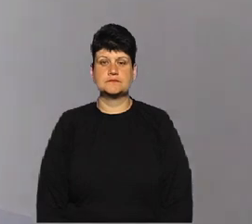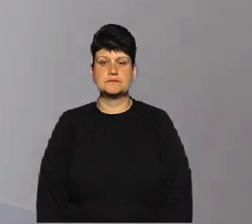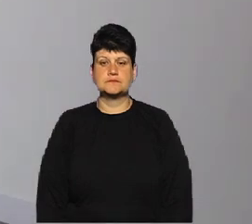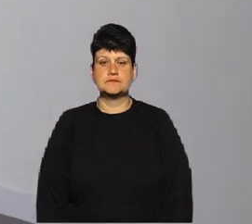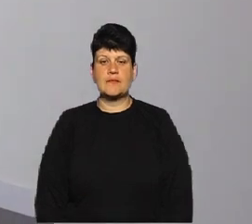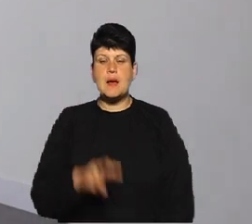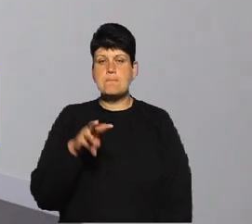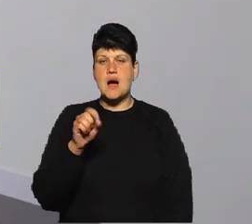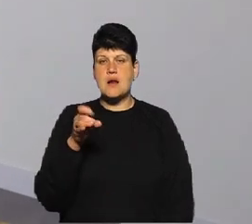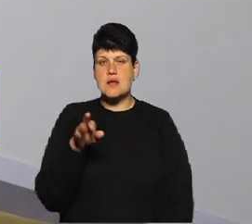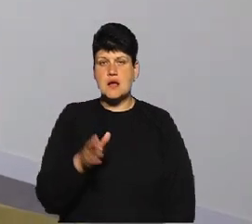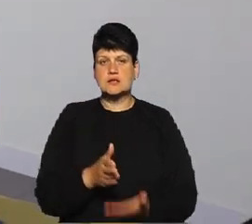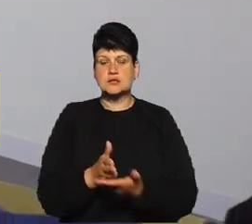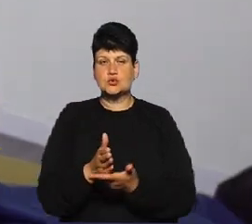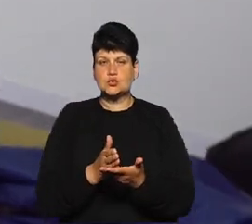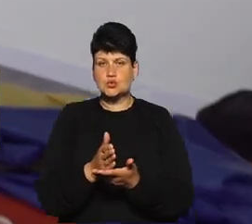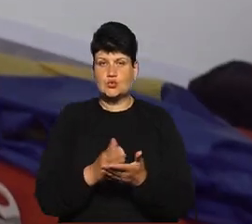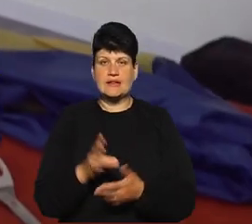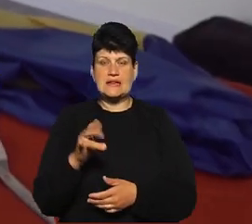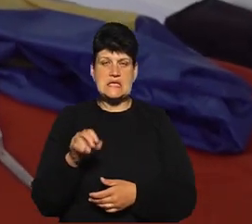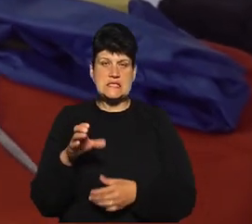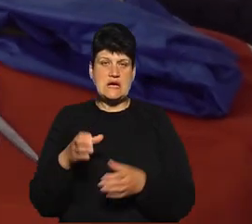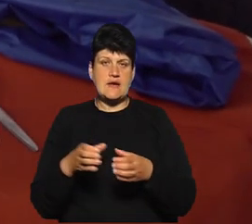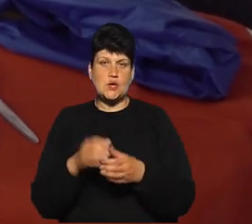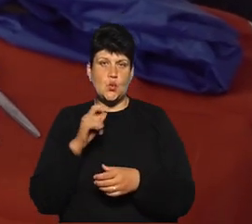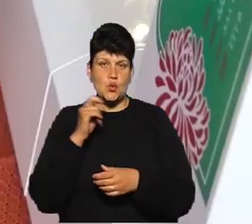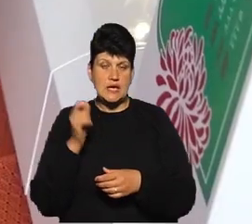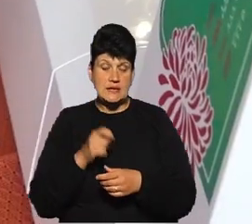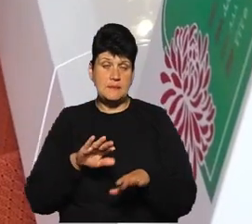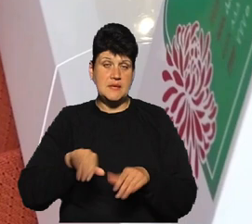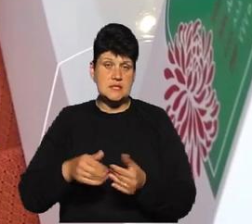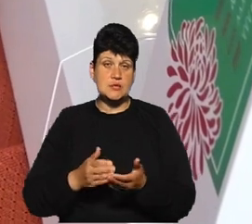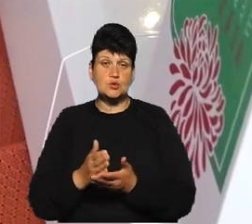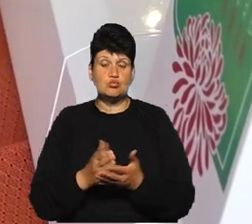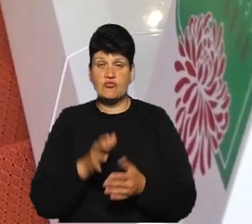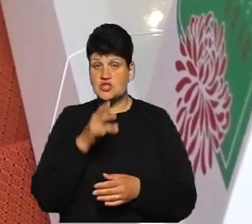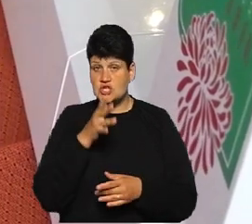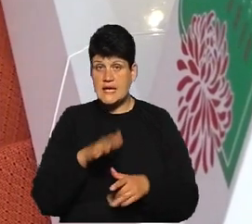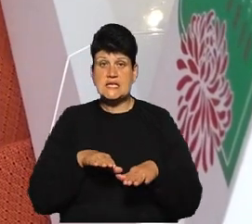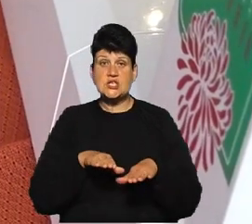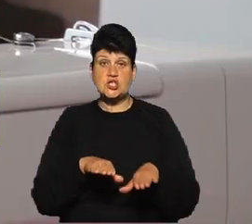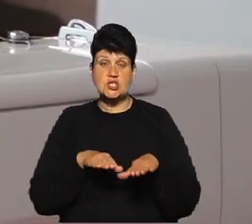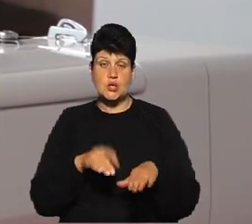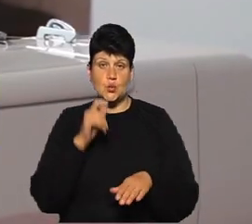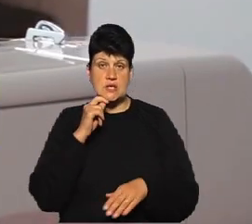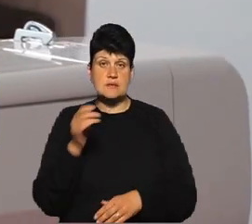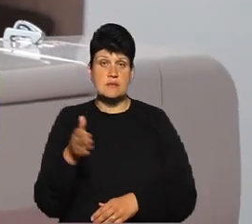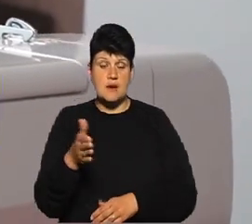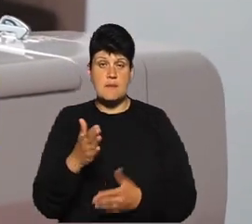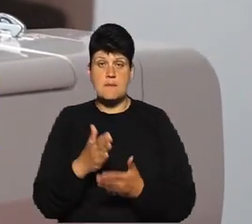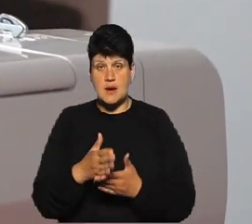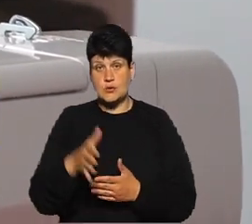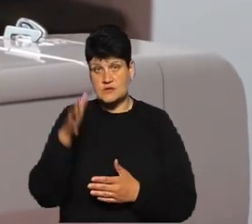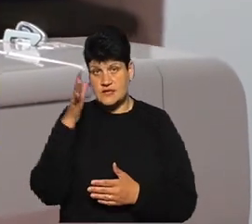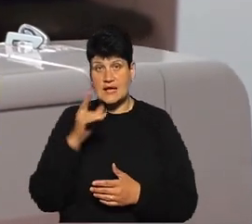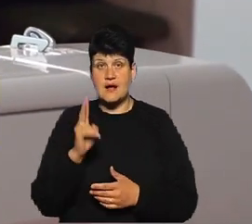Марія служить в одному з підрозділів Нацгвардії України. У позаслужбовий час шиє українські стяги. Жінка каже, має освіту кравчині.